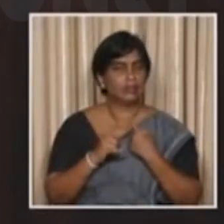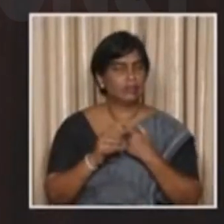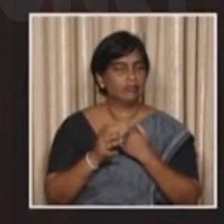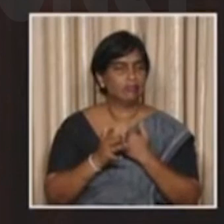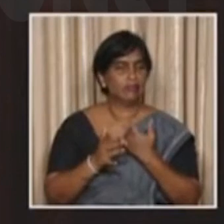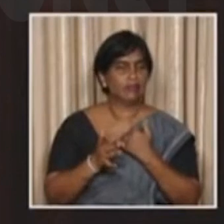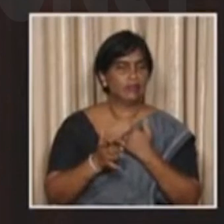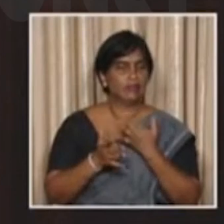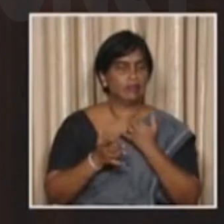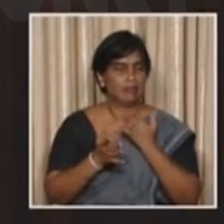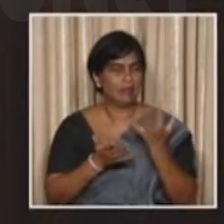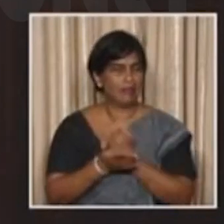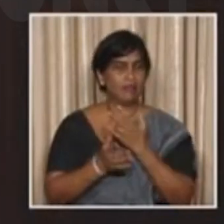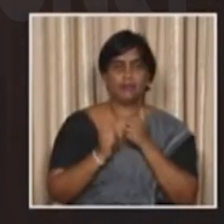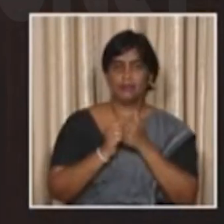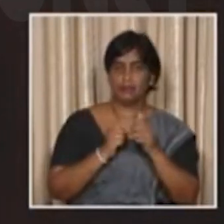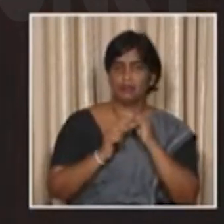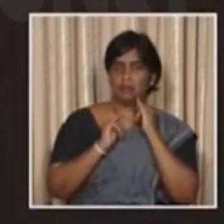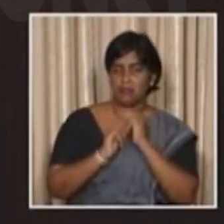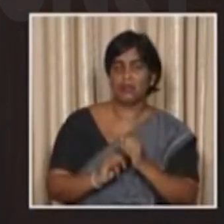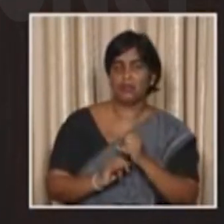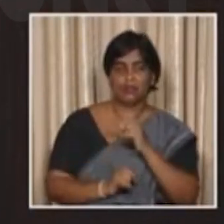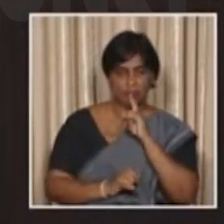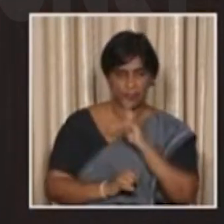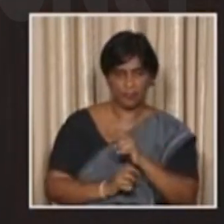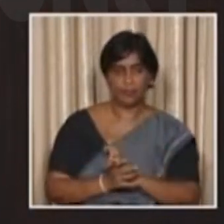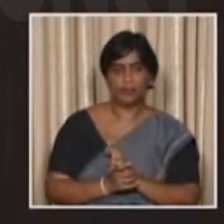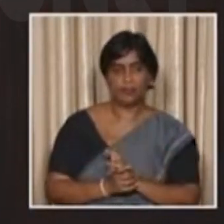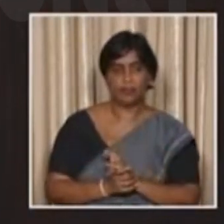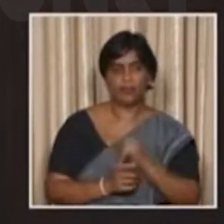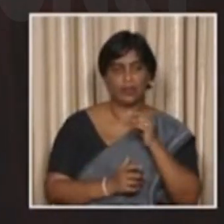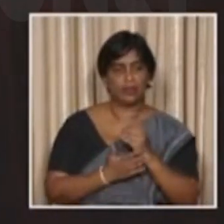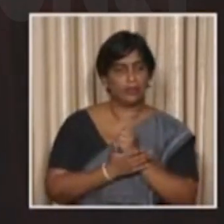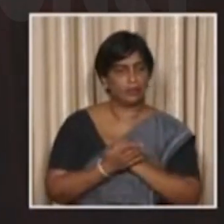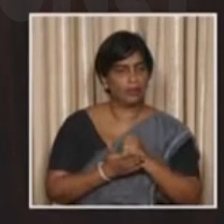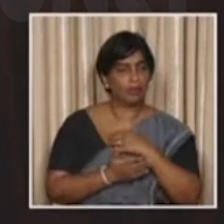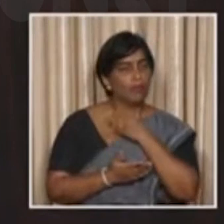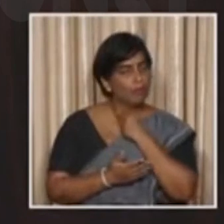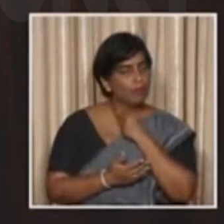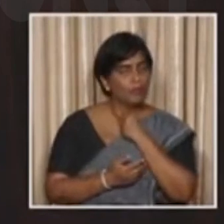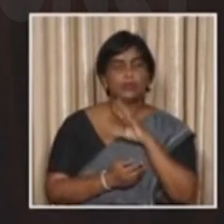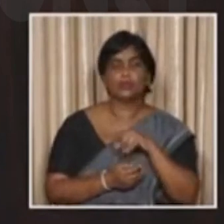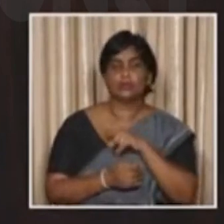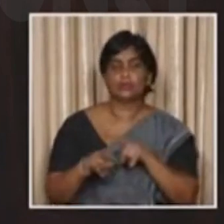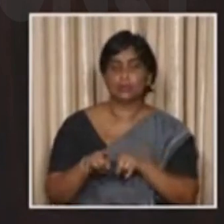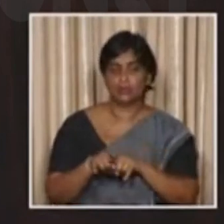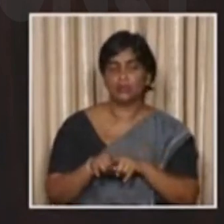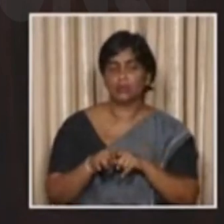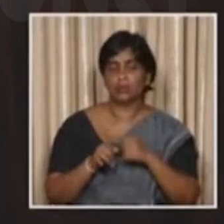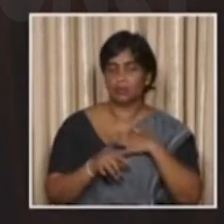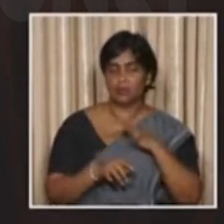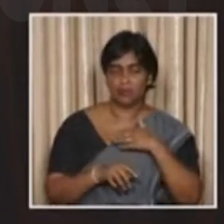හිරිහැරයක් සෙක්ෂුවල් හැරස්මන්ට් එකක් සිදු කළ බවට අභූත චෝදනාවක් එල්ල කළා. ඒ මුළුමනින්ම අසත්‍ය චෝදනාවක් වන අතර ඒ මා